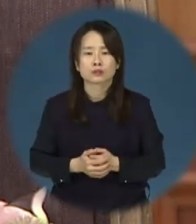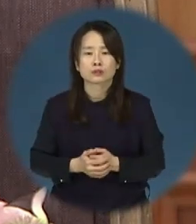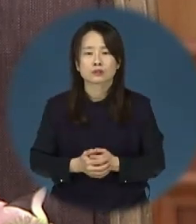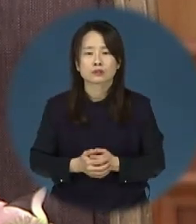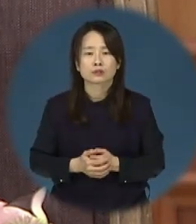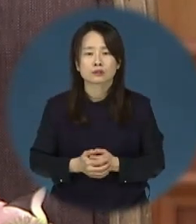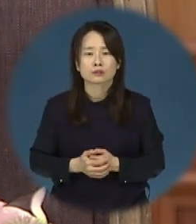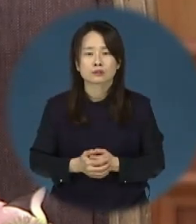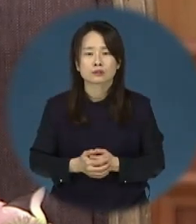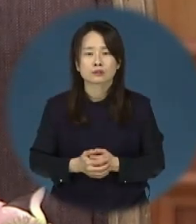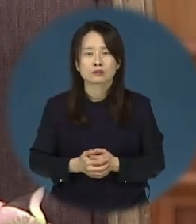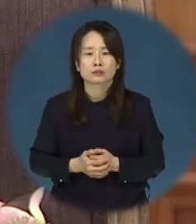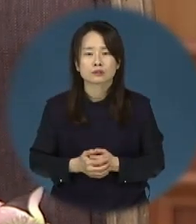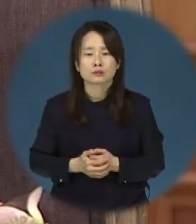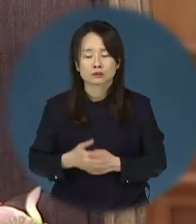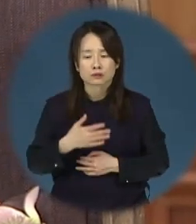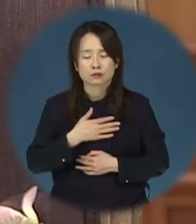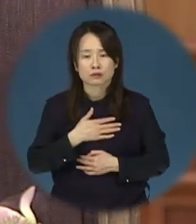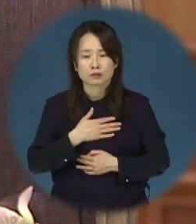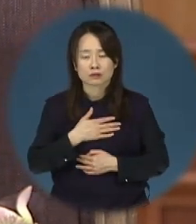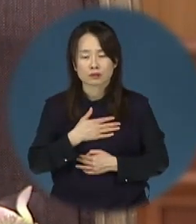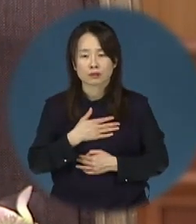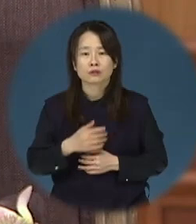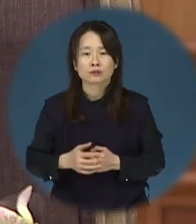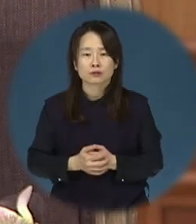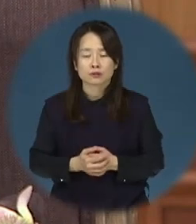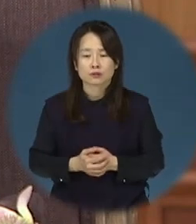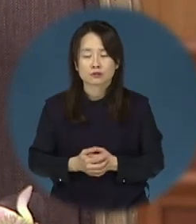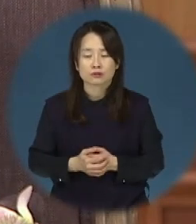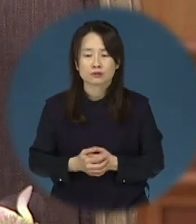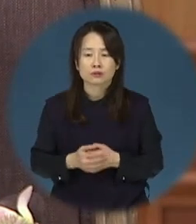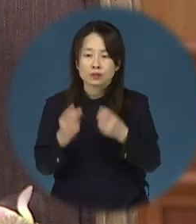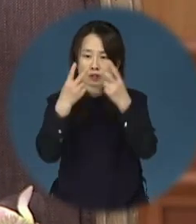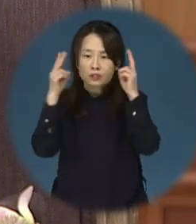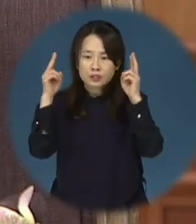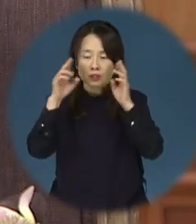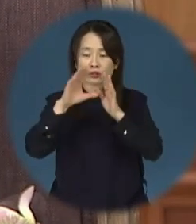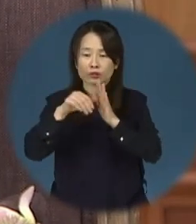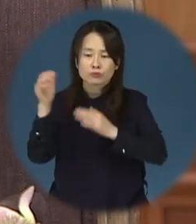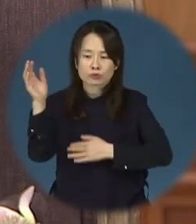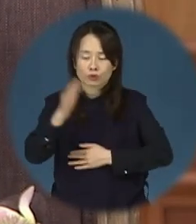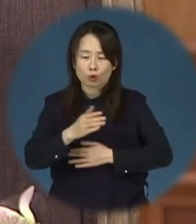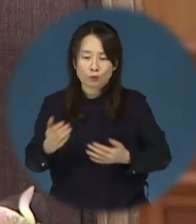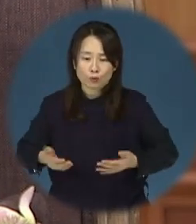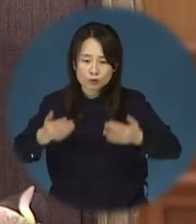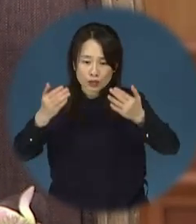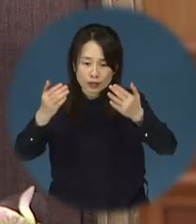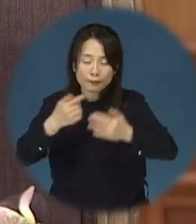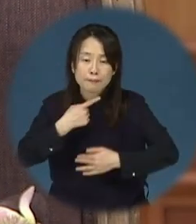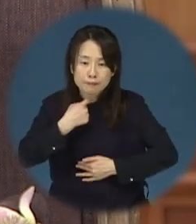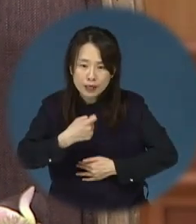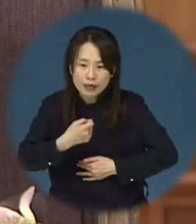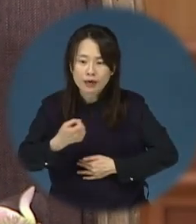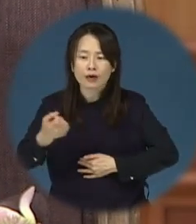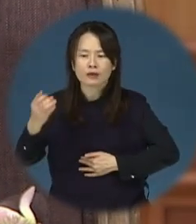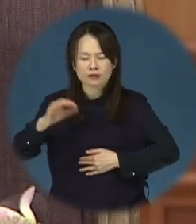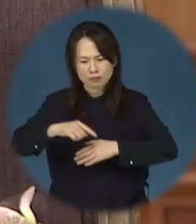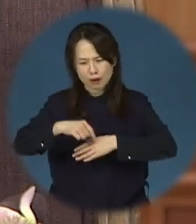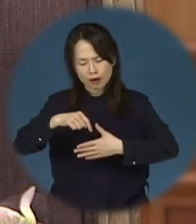학생 본과 1학년 때부터 했을 때부터 그러니까 예과 2학년 때부터 쭉 했을 때 굉장히 심히 괴로운